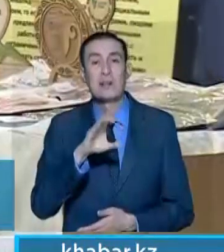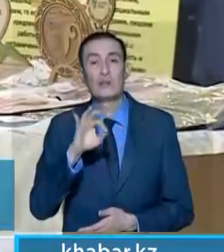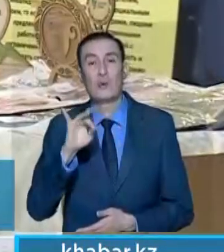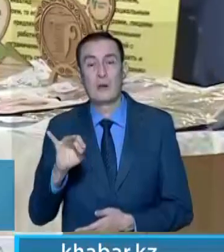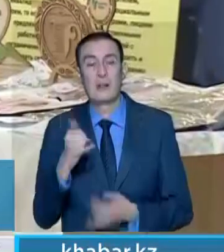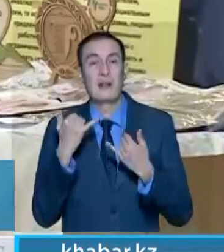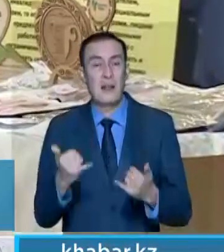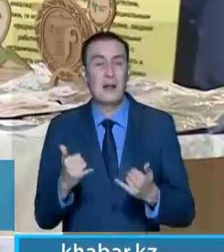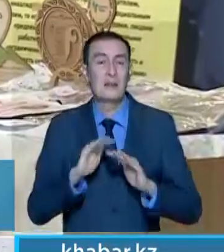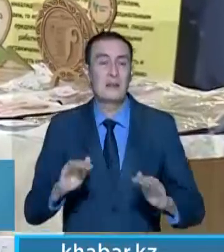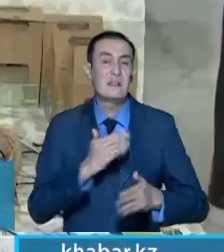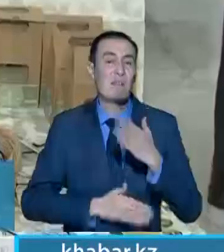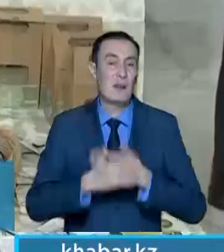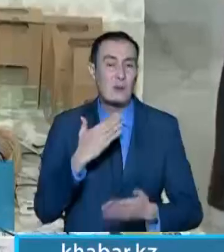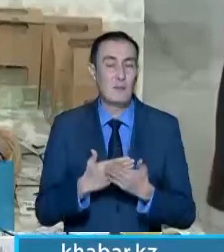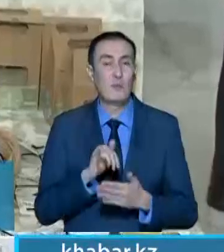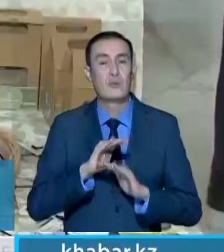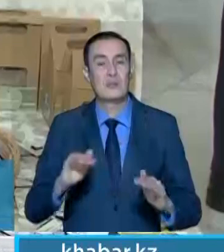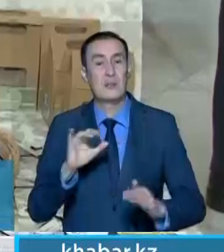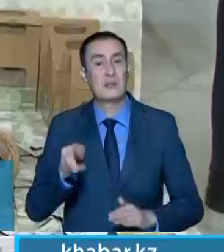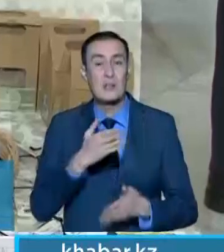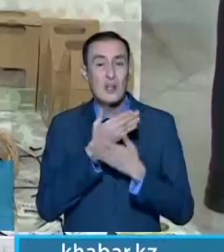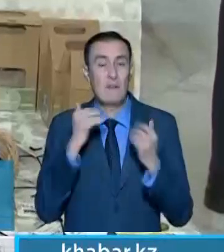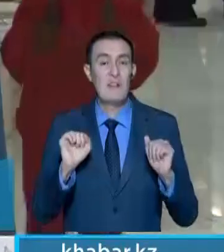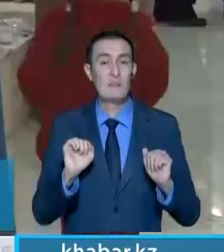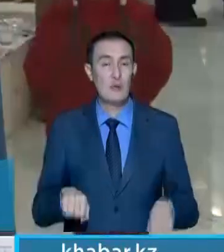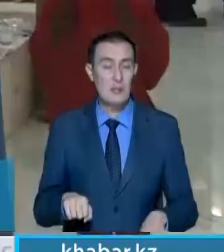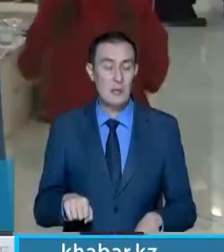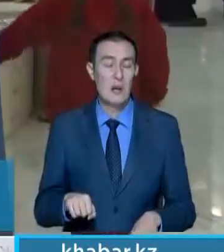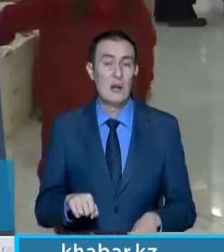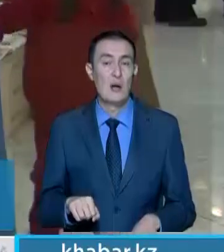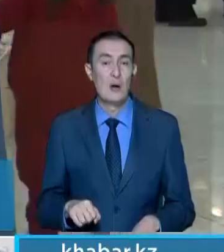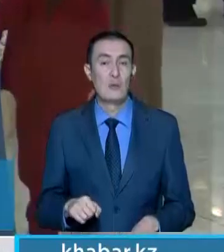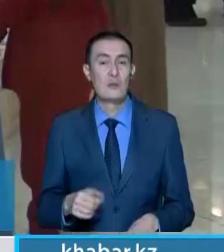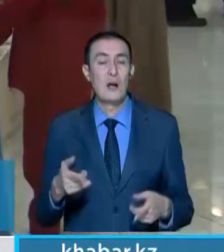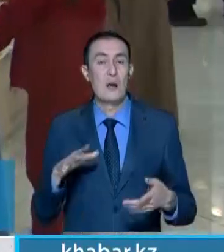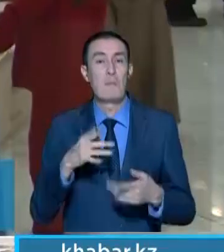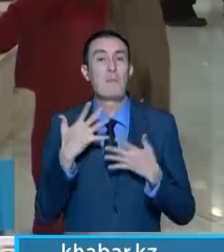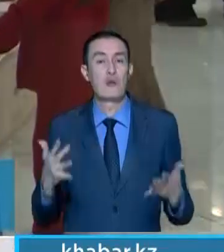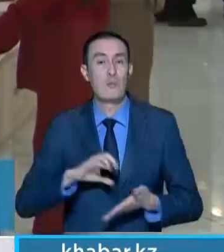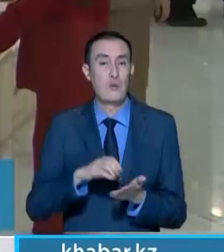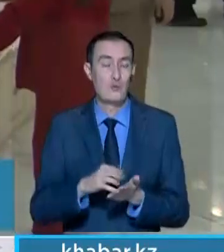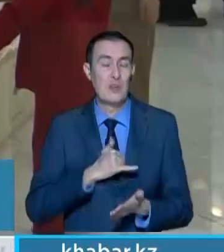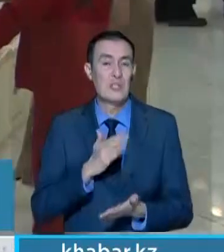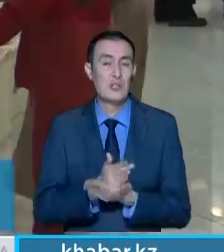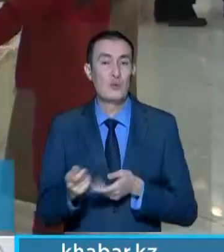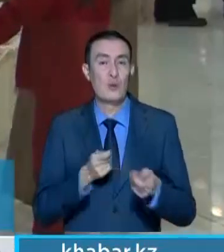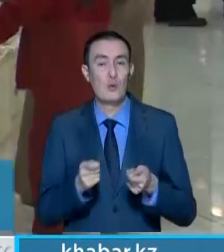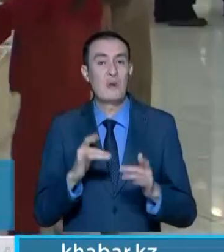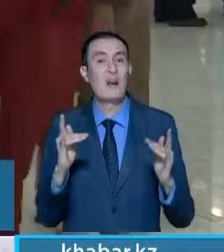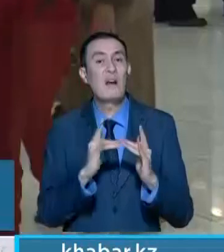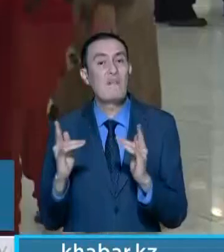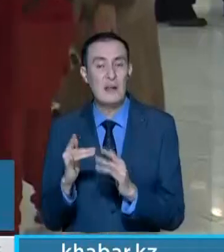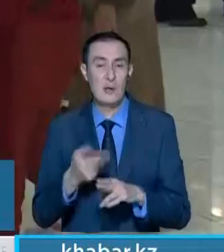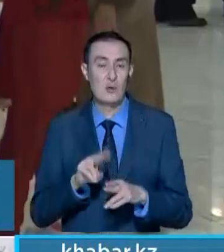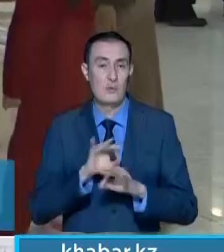для особенных деток. У многих, например, детских садов нет возможности, то есть, занимать большие площади. Да, то есть у нас есть штабилируемые кровати, которые